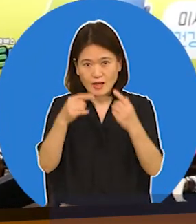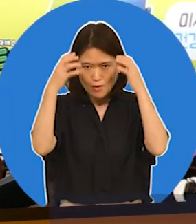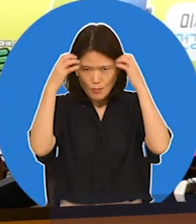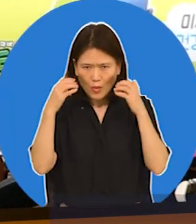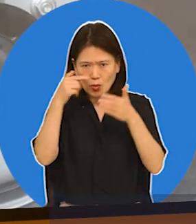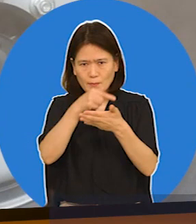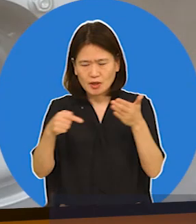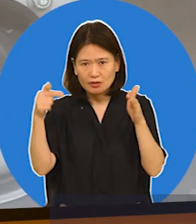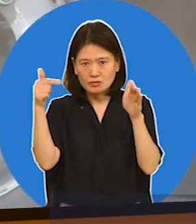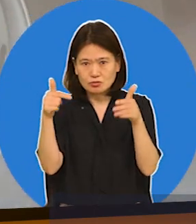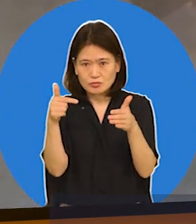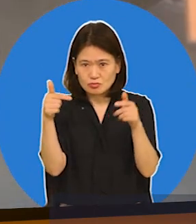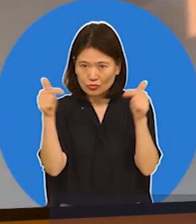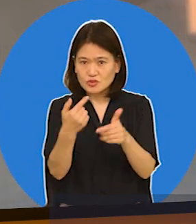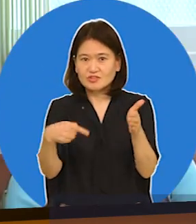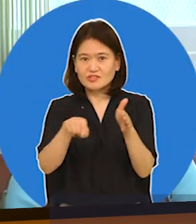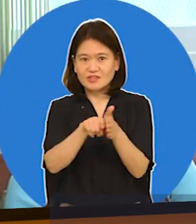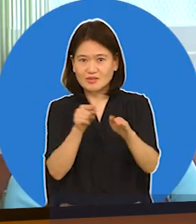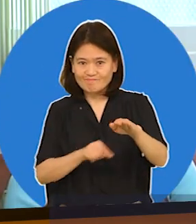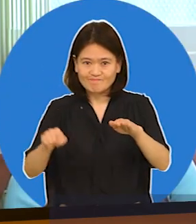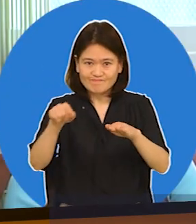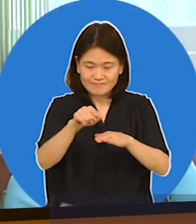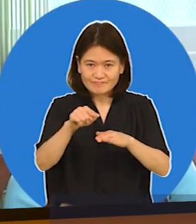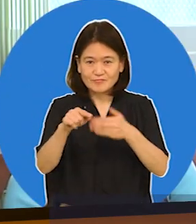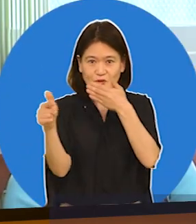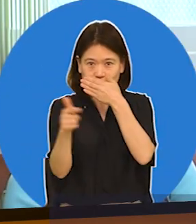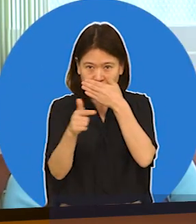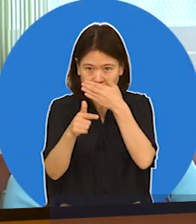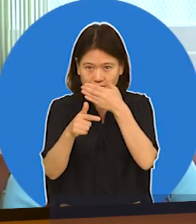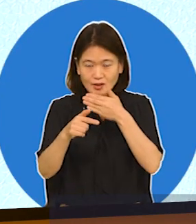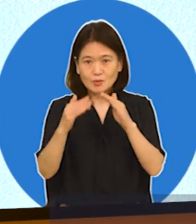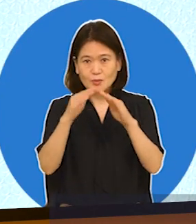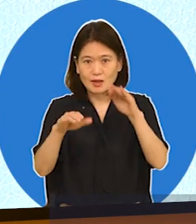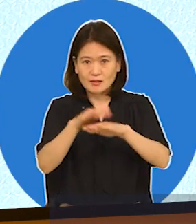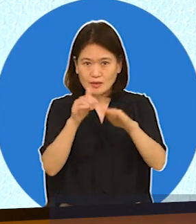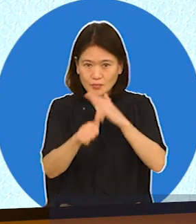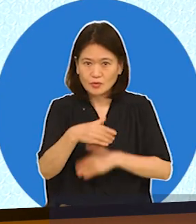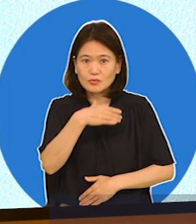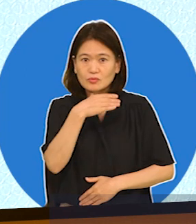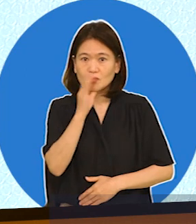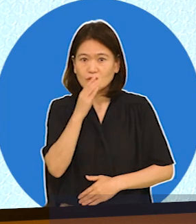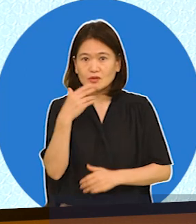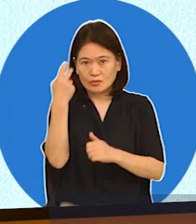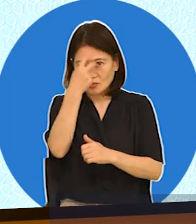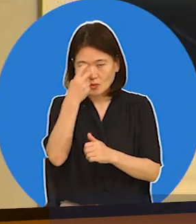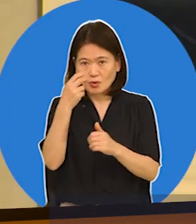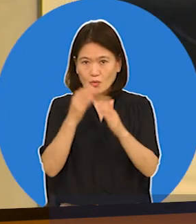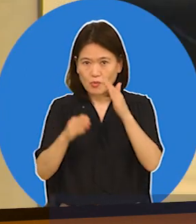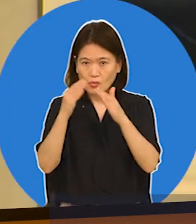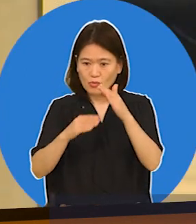폭염 피해 예방에 앞장서고 있습니다 더불어 자율 방제 단 통장 노인돌보미 공무원 등으로 구성된